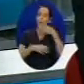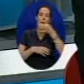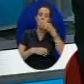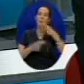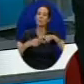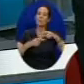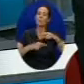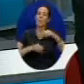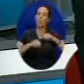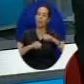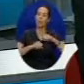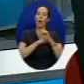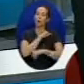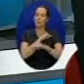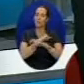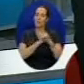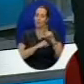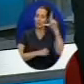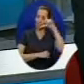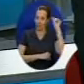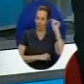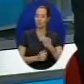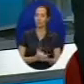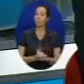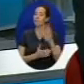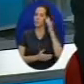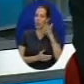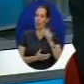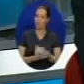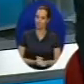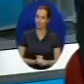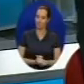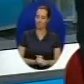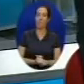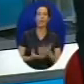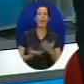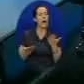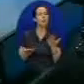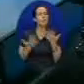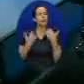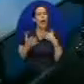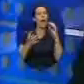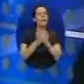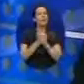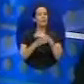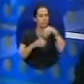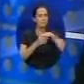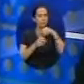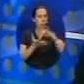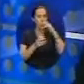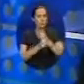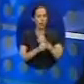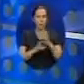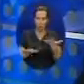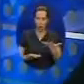ההתנהגות הארגונית מרקנטי, הפקולטה לניהול באוניברסיטת תל אביב. שלום. שלום, שלום. אז בואי נדבר על חברים לעבודה.